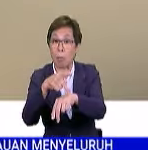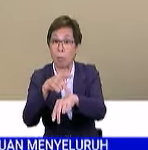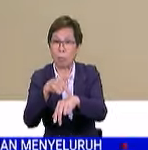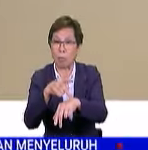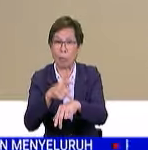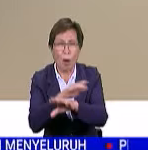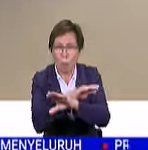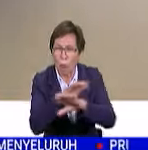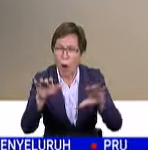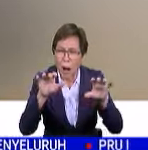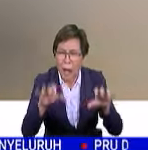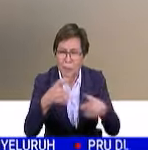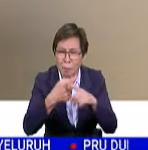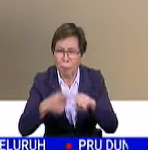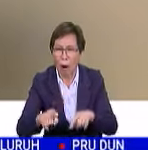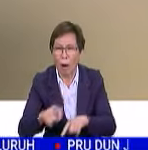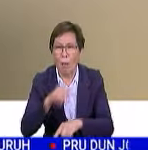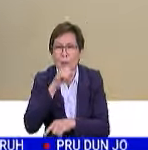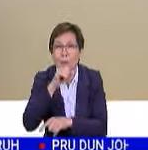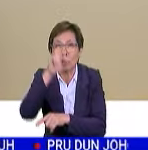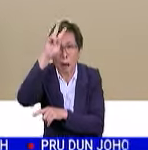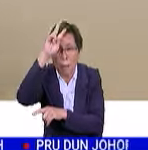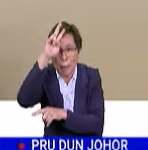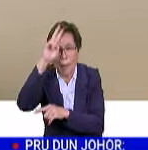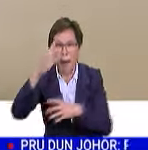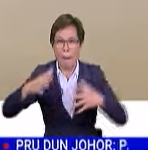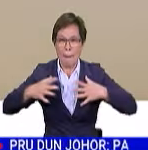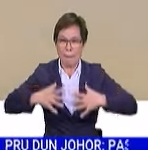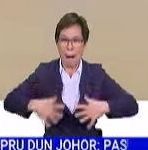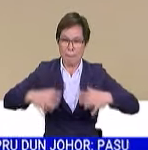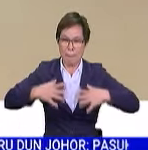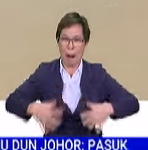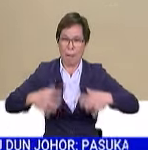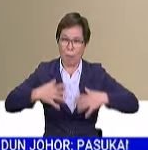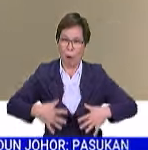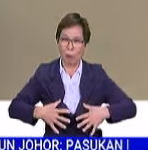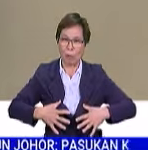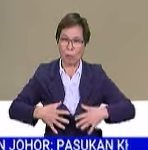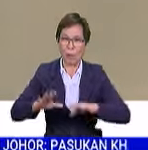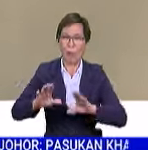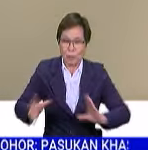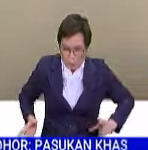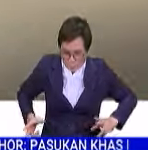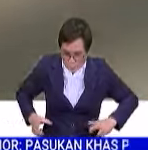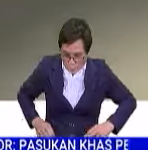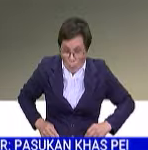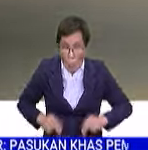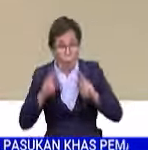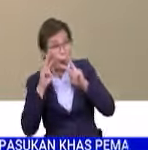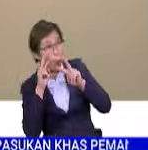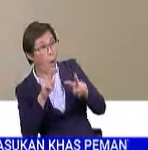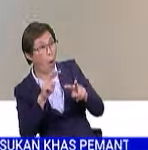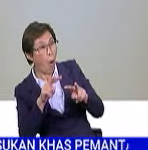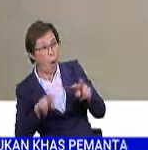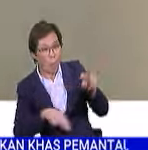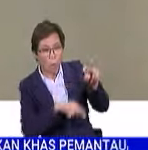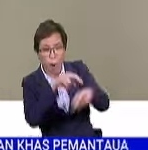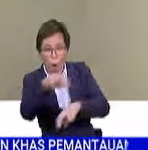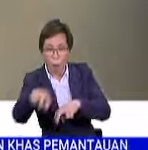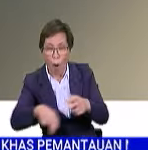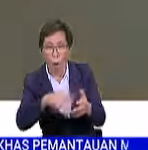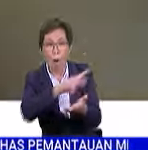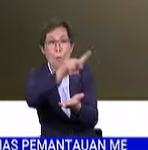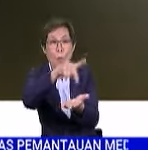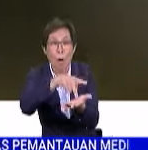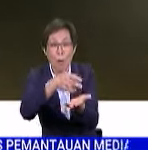Bukan anjing, tapi seekor kambing berpakaian dan berlampin mencuri tumpuan ramai kerana berkeliaran di pusat beli belah.